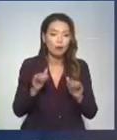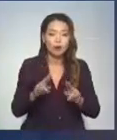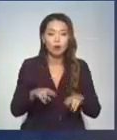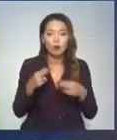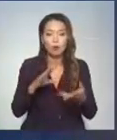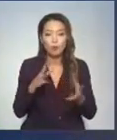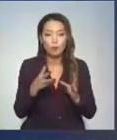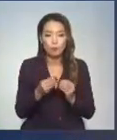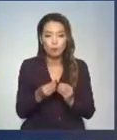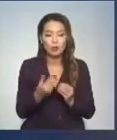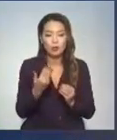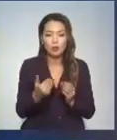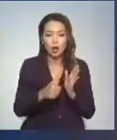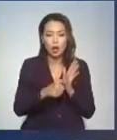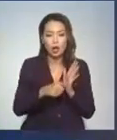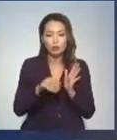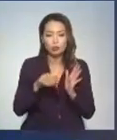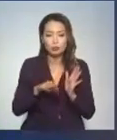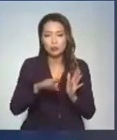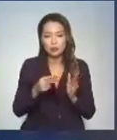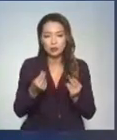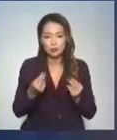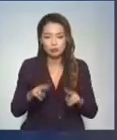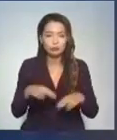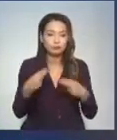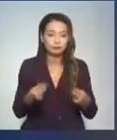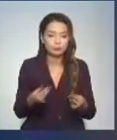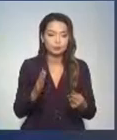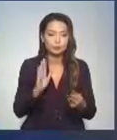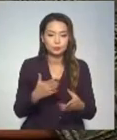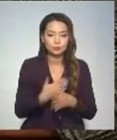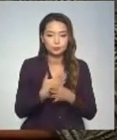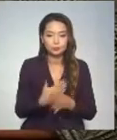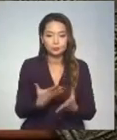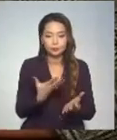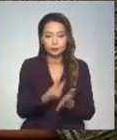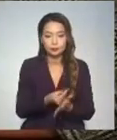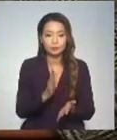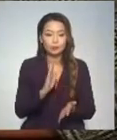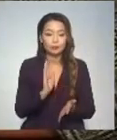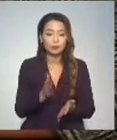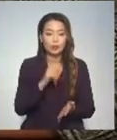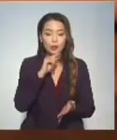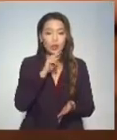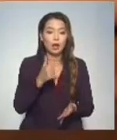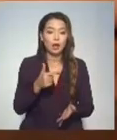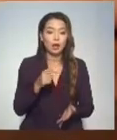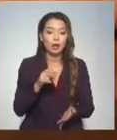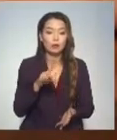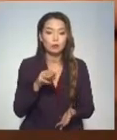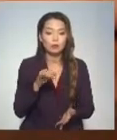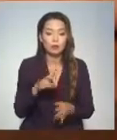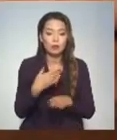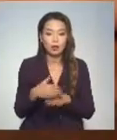бойынша 600 миллион теңге сомасында қарызды толық есептен шығару көзделген. Ал экономист Ғалымжан Керімбек шағын